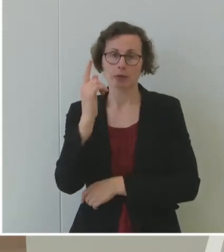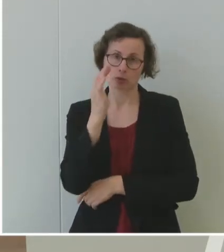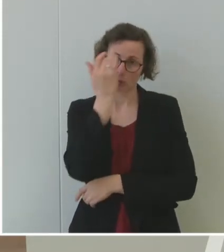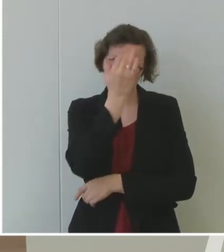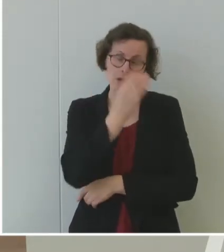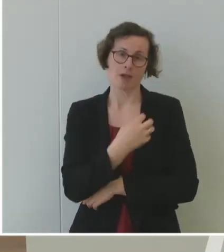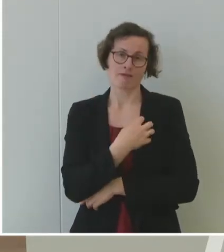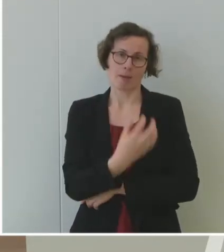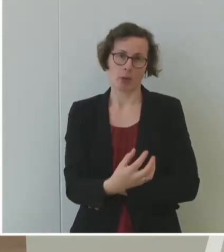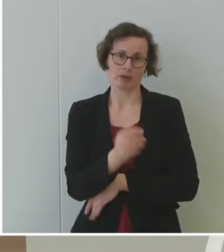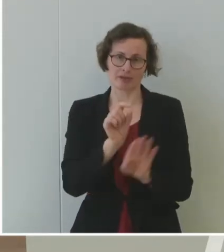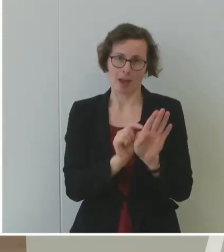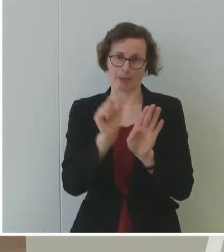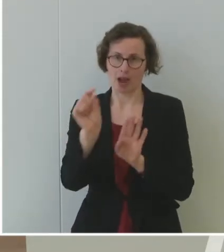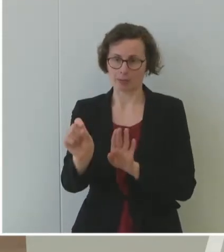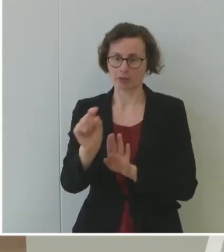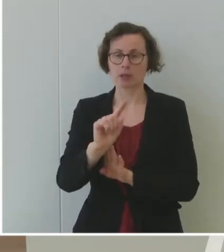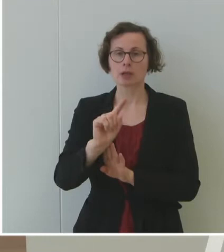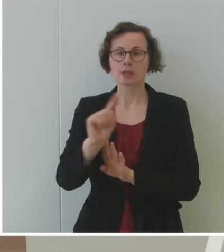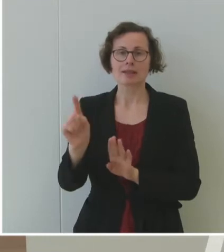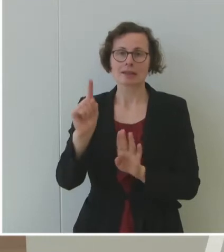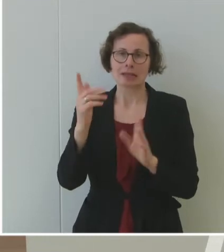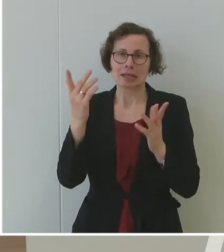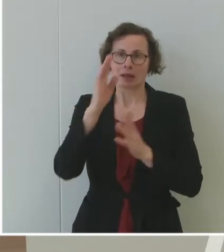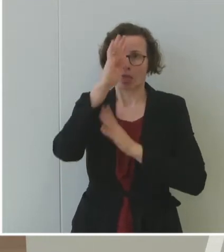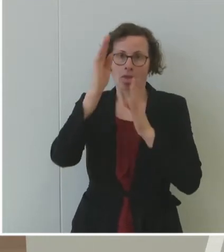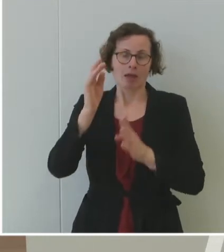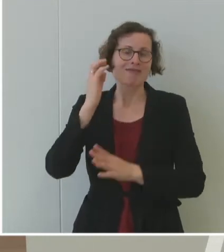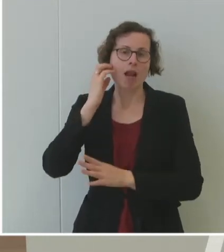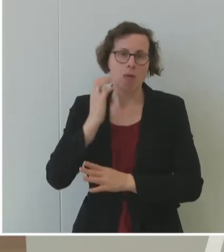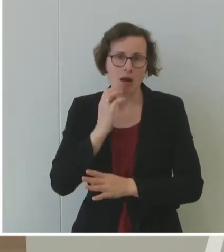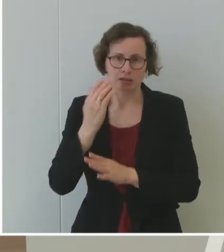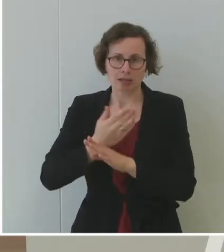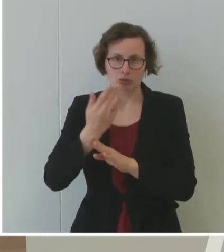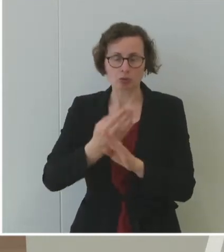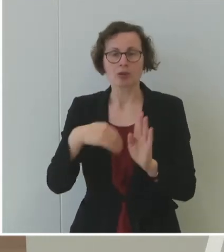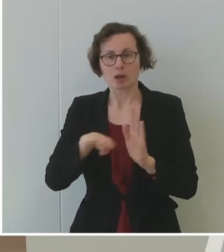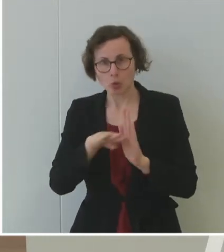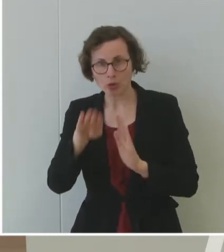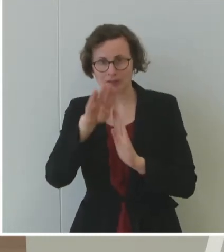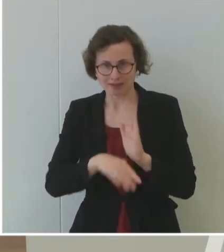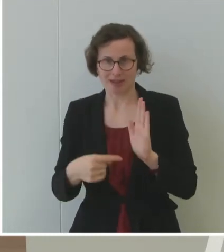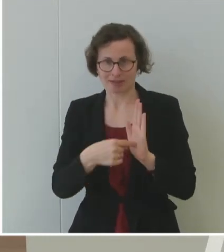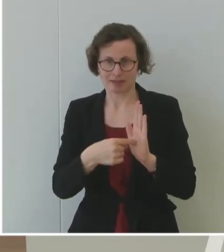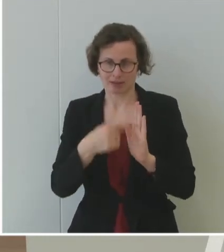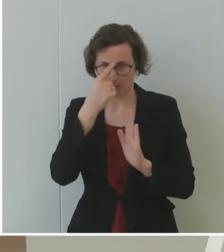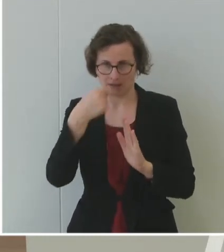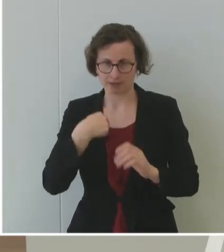Vermögensabgabe sprechen. Das ist kein Teufelswerk. Die steht nicht bei Karl Marx, sondern die steht im Grundgesetz, liebe Damen und Herren.